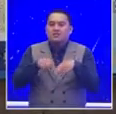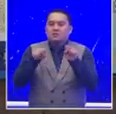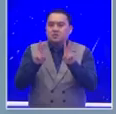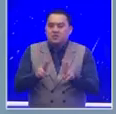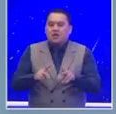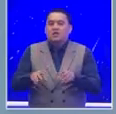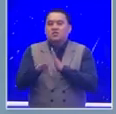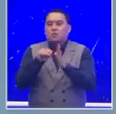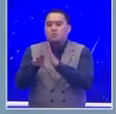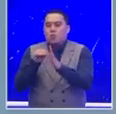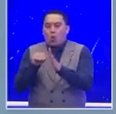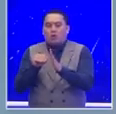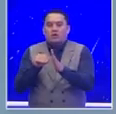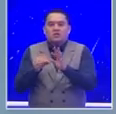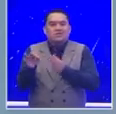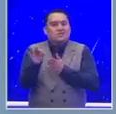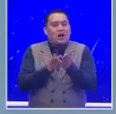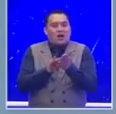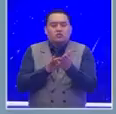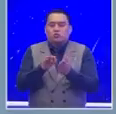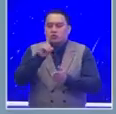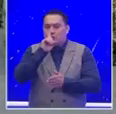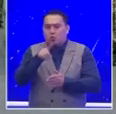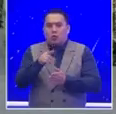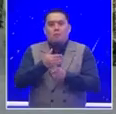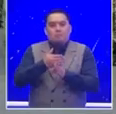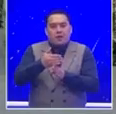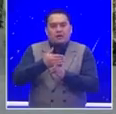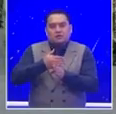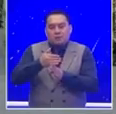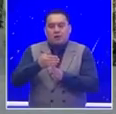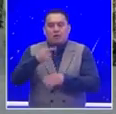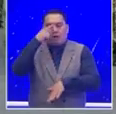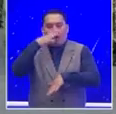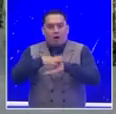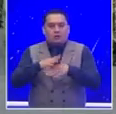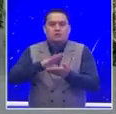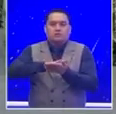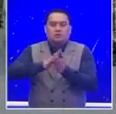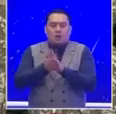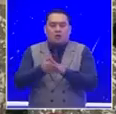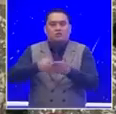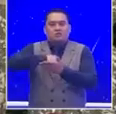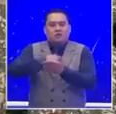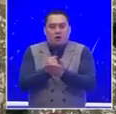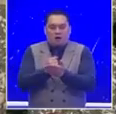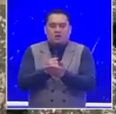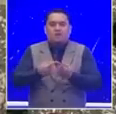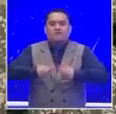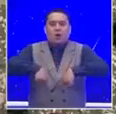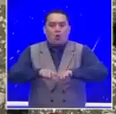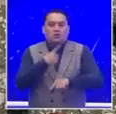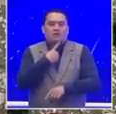в регионах будет осуществляться не сразу, а поэтапно. Решения будут принимать акиматы по согласованию с Генеральным штабом, исходя